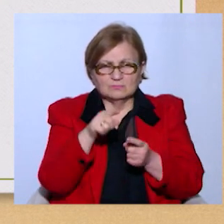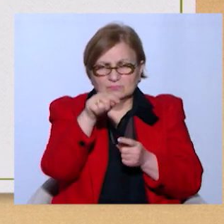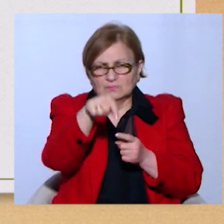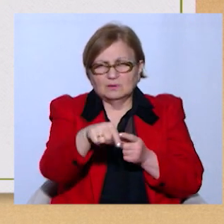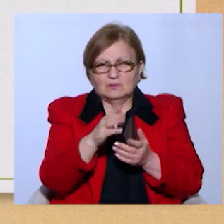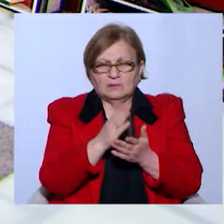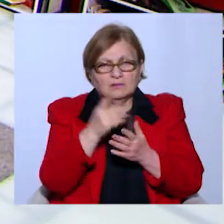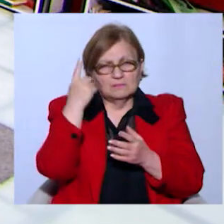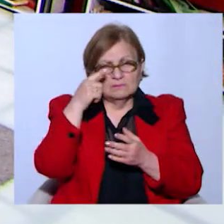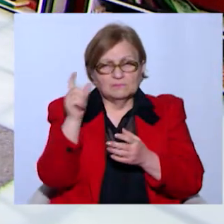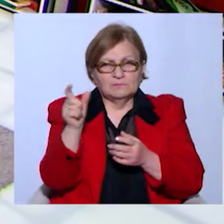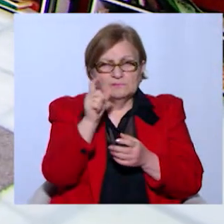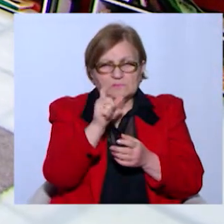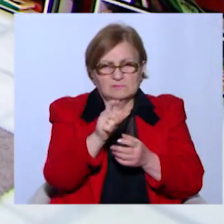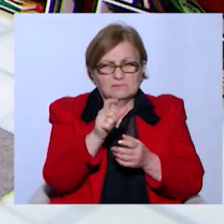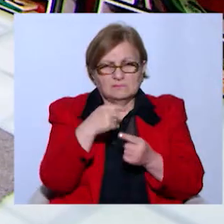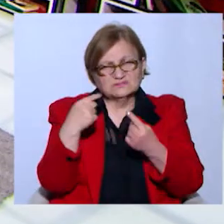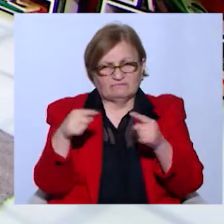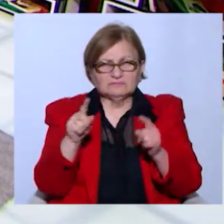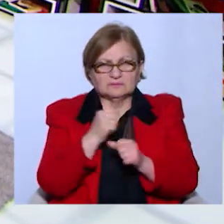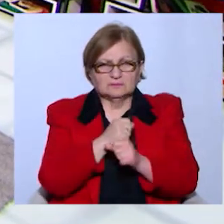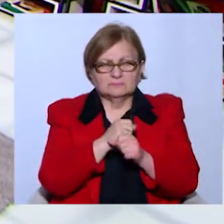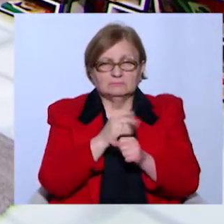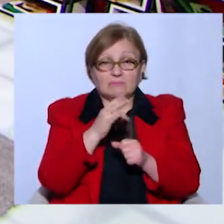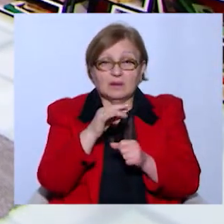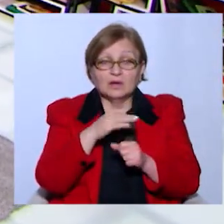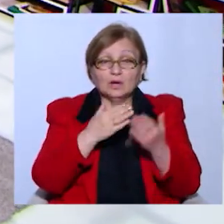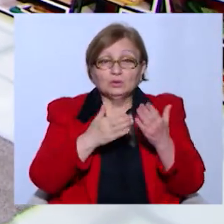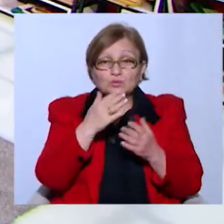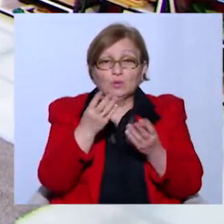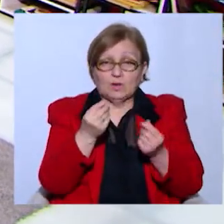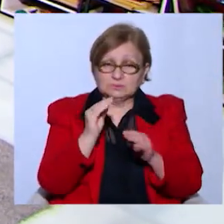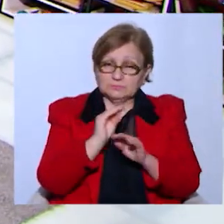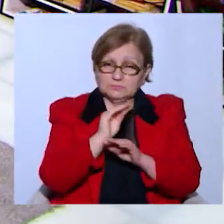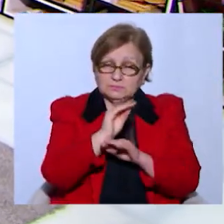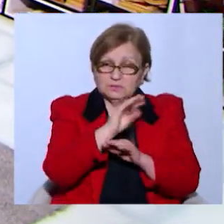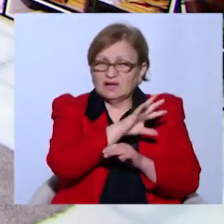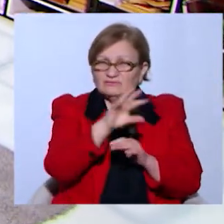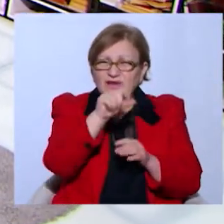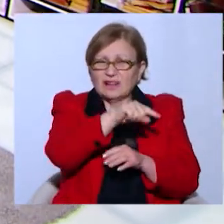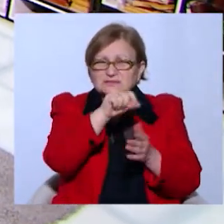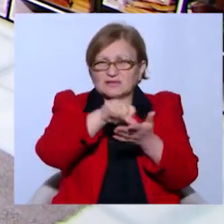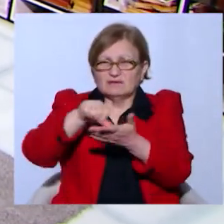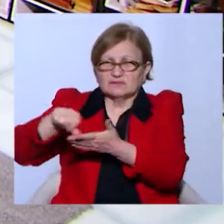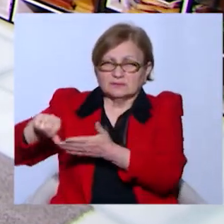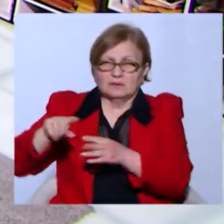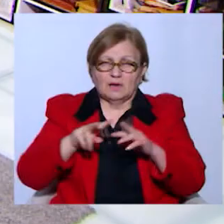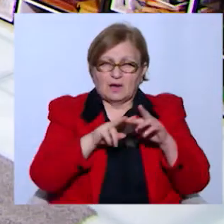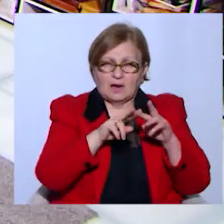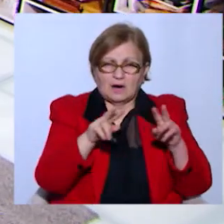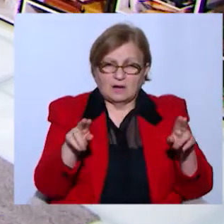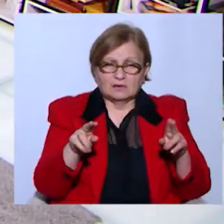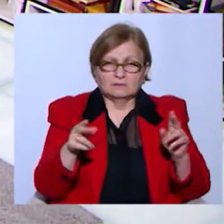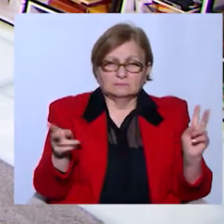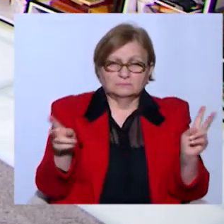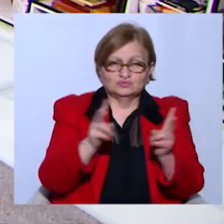ამოცანას სხვანაირად ამოხსნი, მაგრამ შეიძლება სხვაგან გამოგადგეთ, რომ თუ არითმეტიკული პროგრესიის ყველა წევრს ერთნაირად წრივად